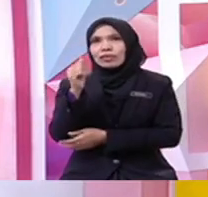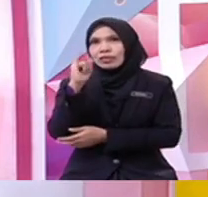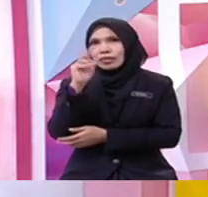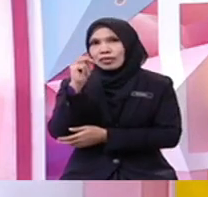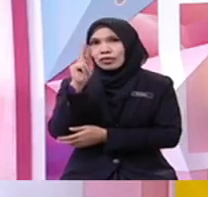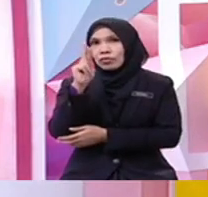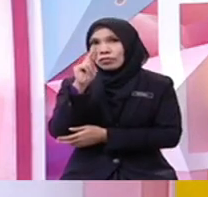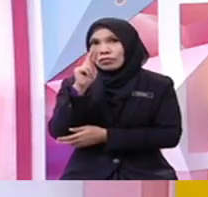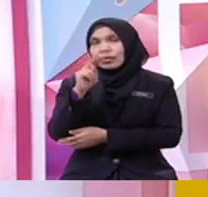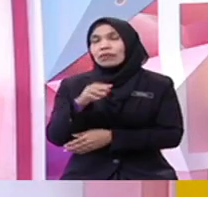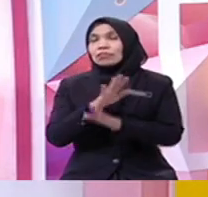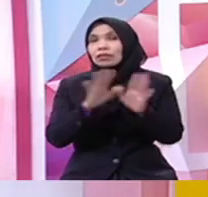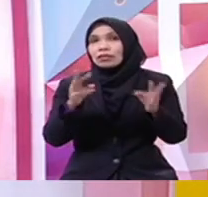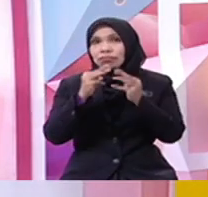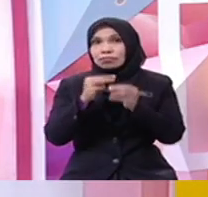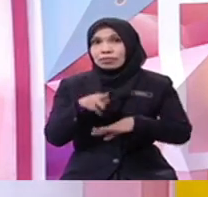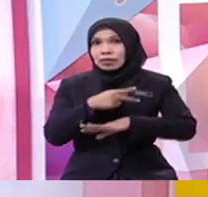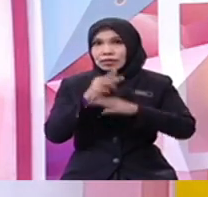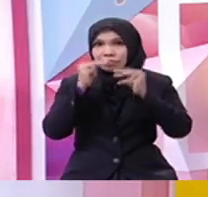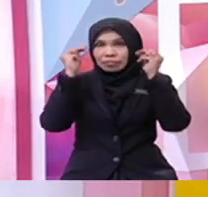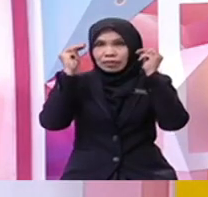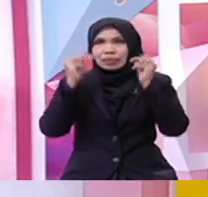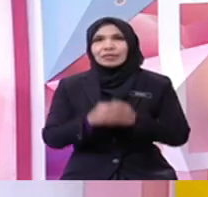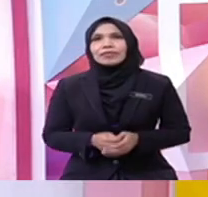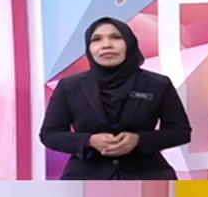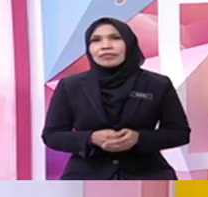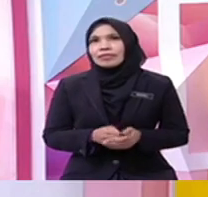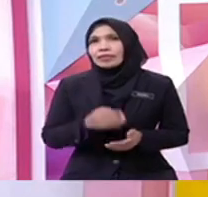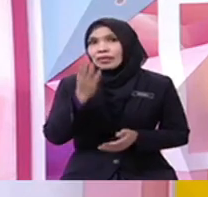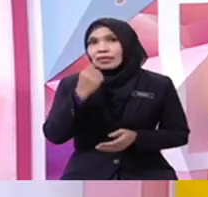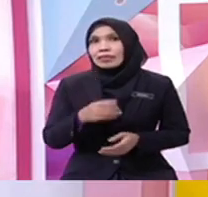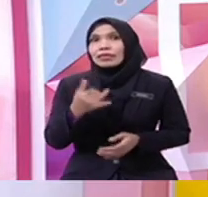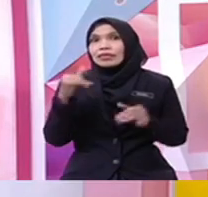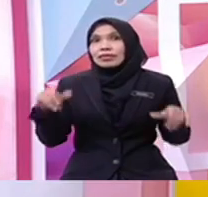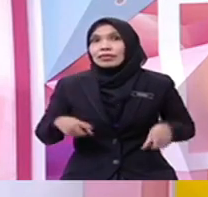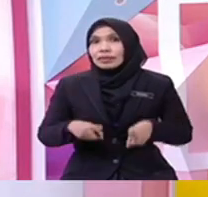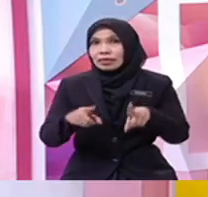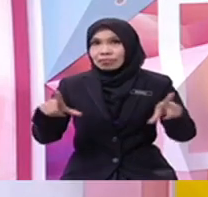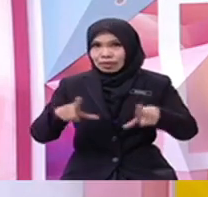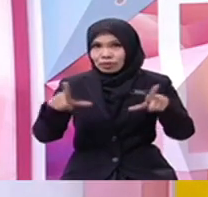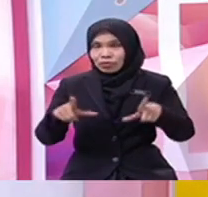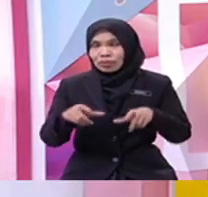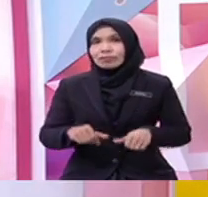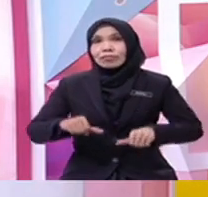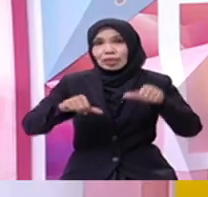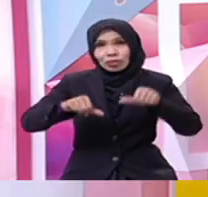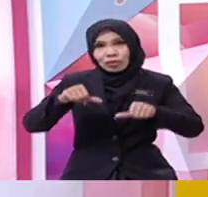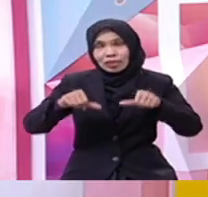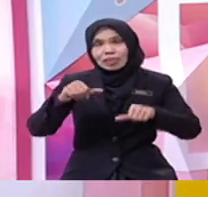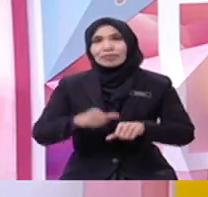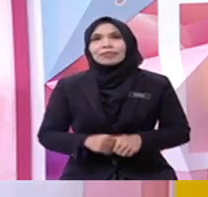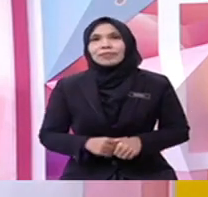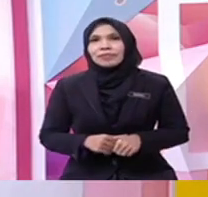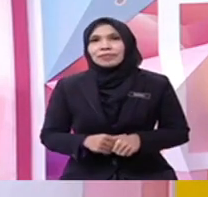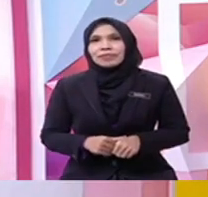Ethiopia dan juga dalam salju ini murid-murid pendidikan khas perlu juga melihat ekspresi muka dan Hai pergerakan di bqt